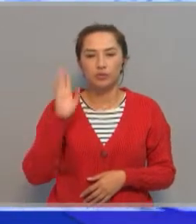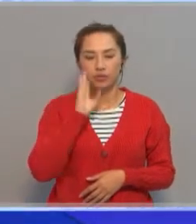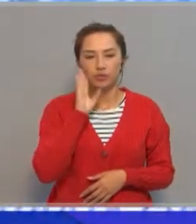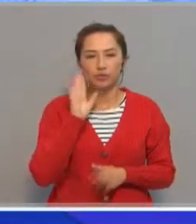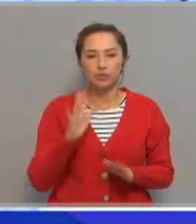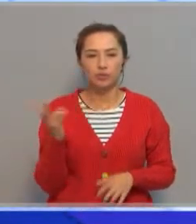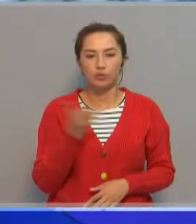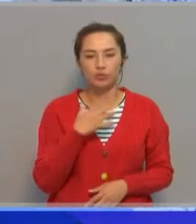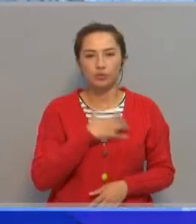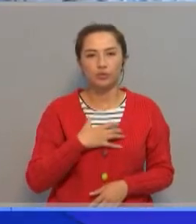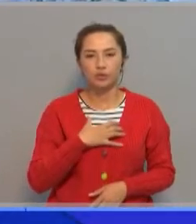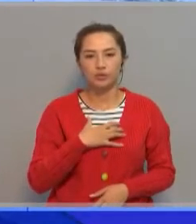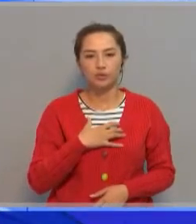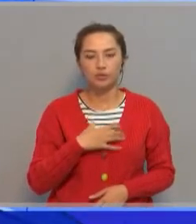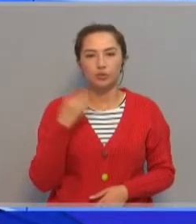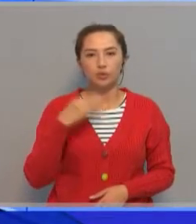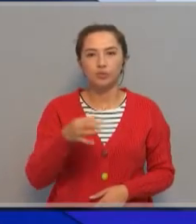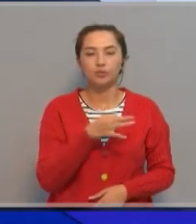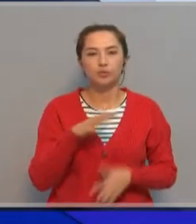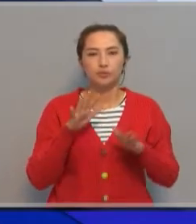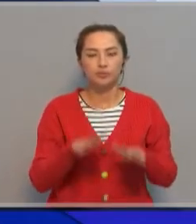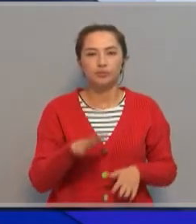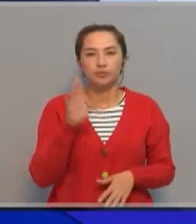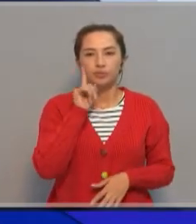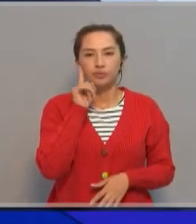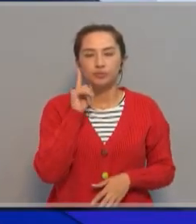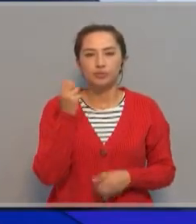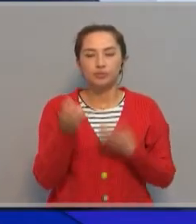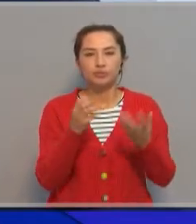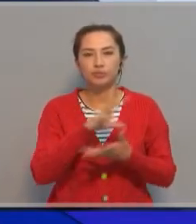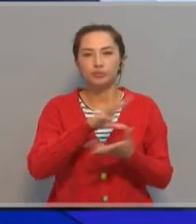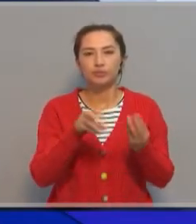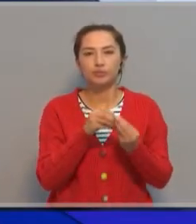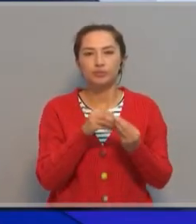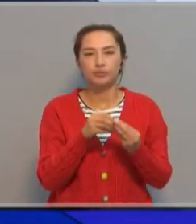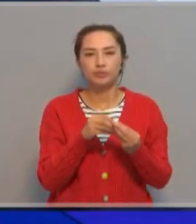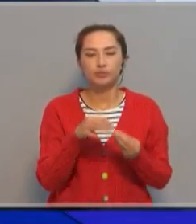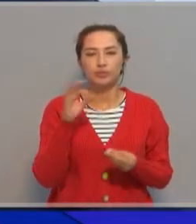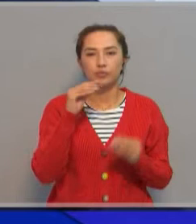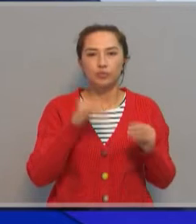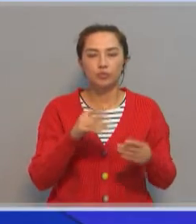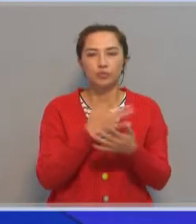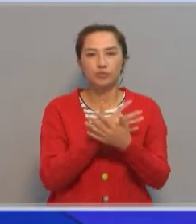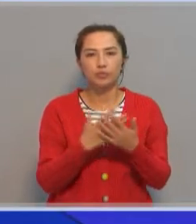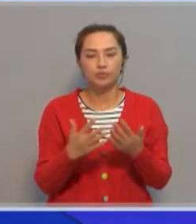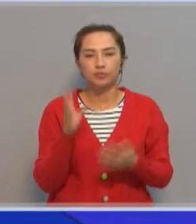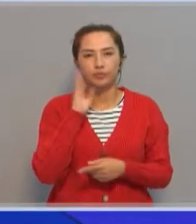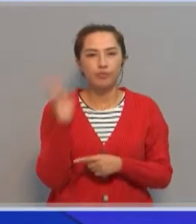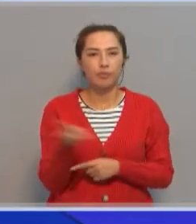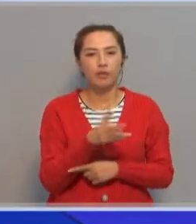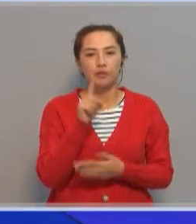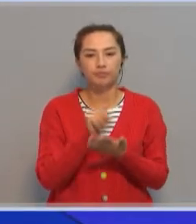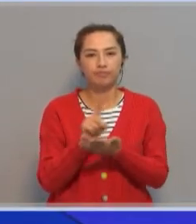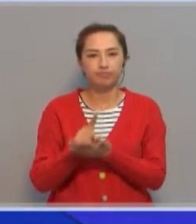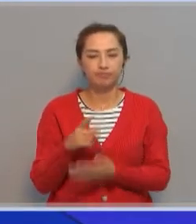керек. Түркістан қаласының ішкі жүйелері мен жасыл аймақты шақыр айналасына құрылған азық түлік белдеуін ағын сумен қамтамасыз